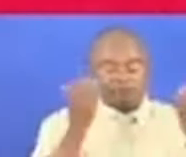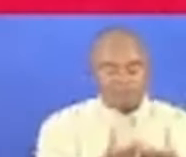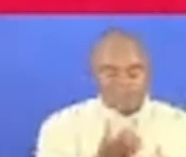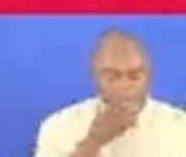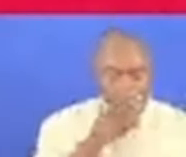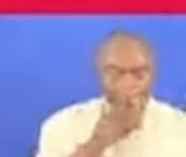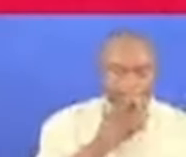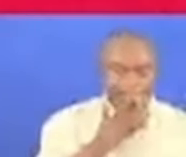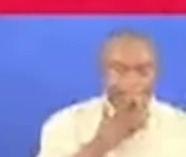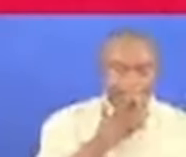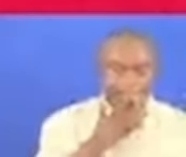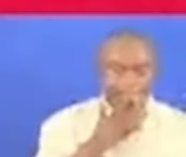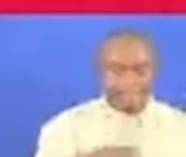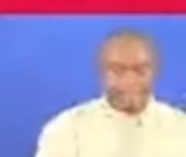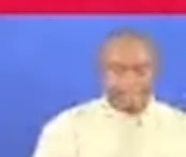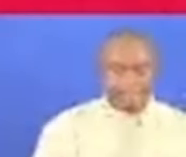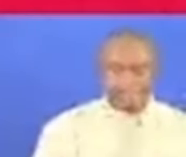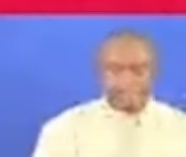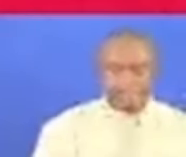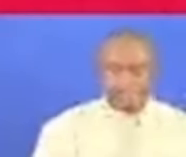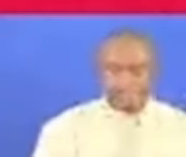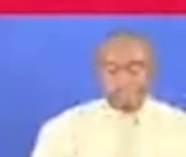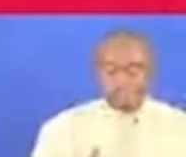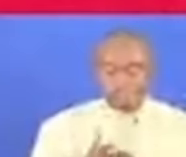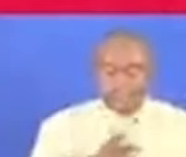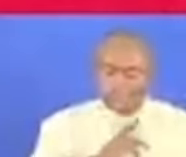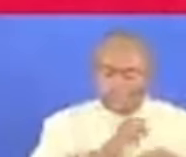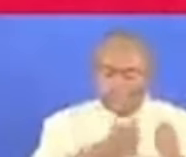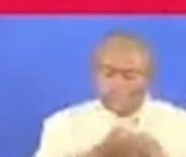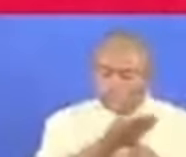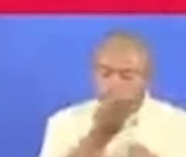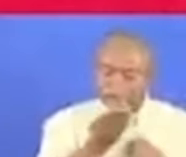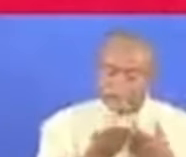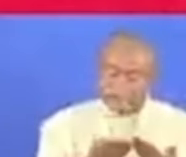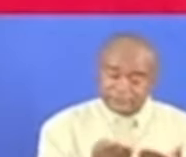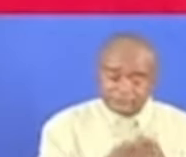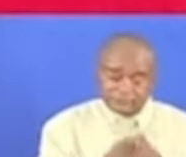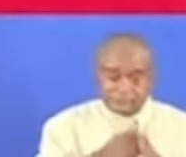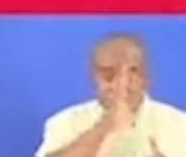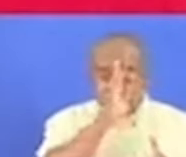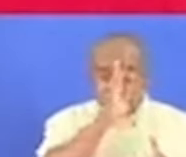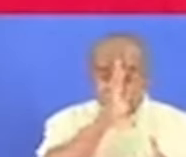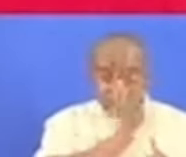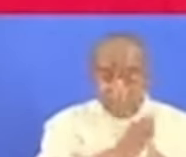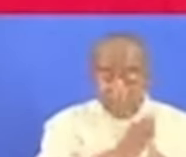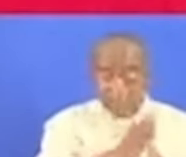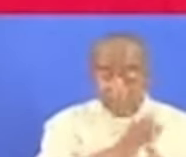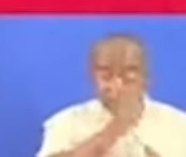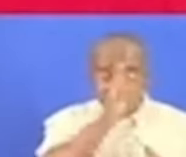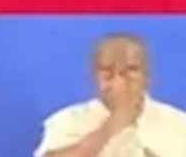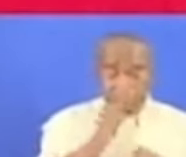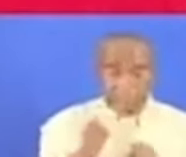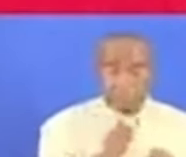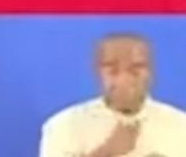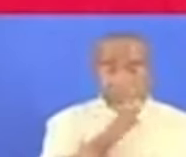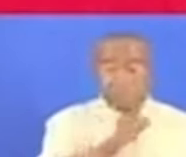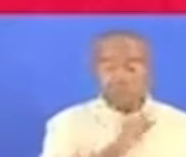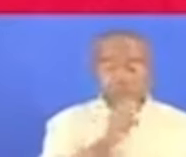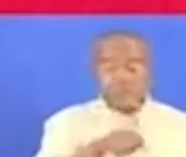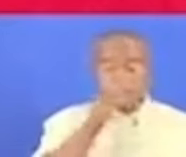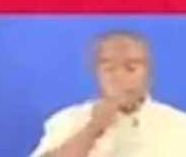MH eshima spik mare kebo meng katika seh hii Yan lenga kukes Vito vya watu amba si Raia wa